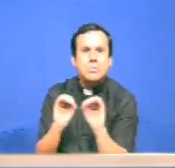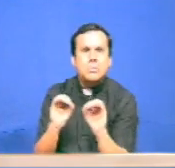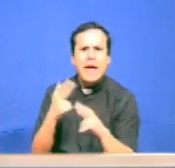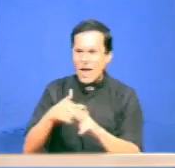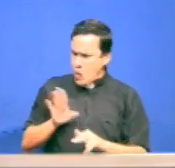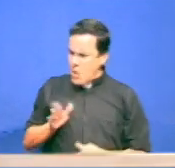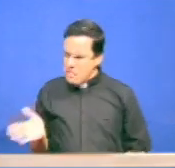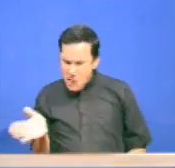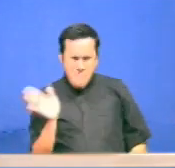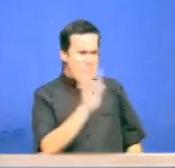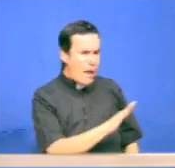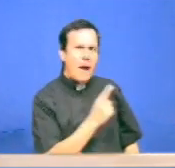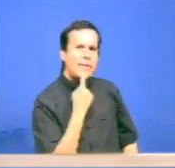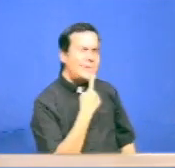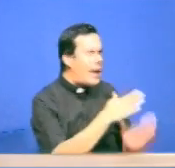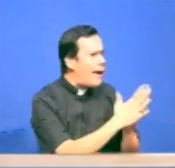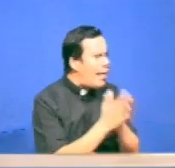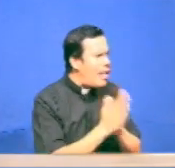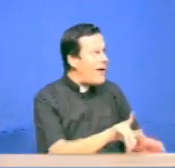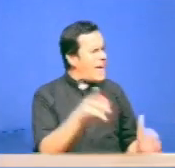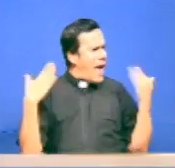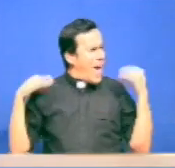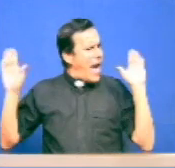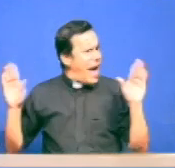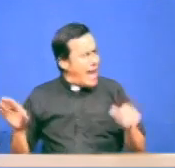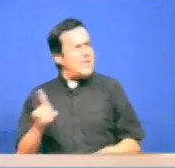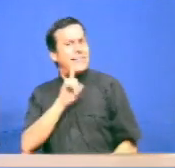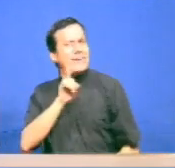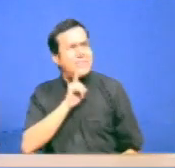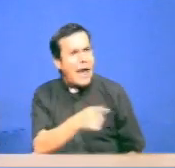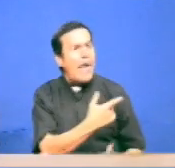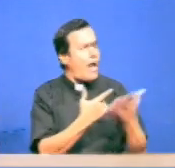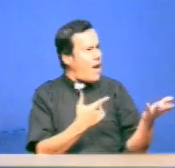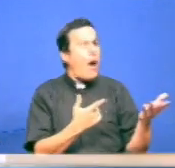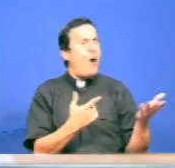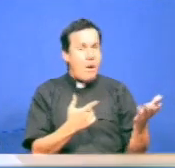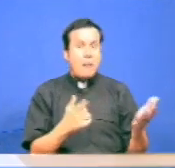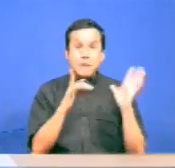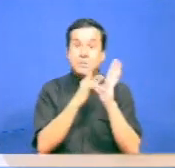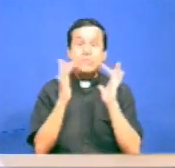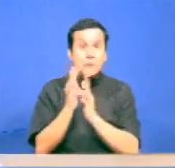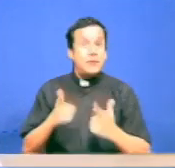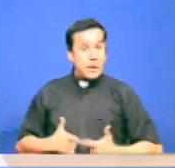wakasema wametokewa na malaika waliosema kwamba yu mzima.